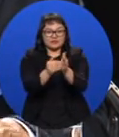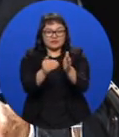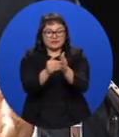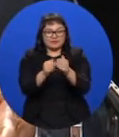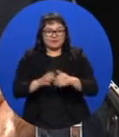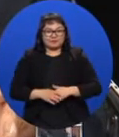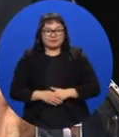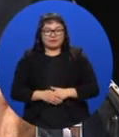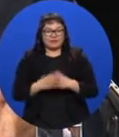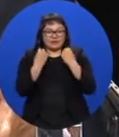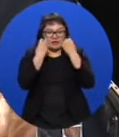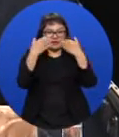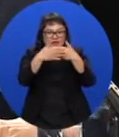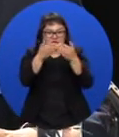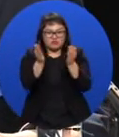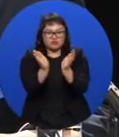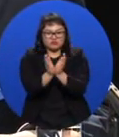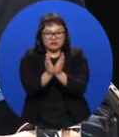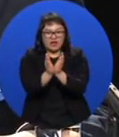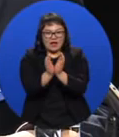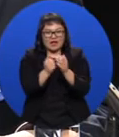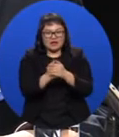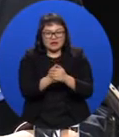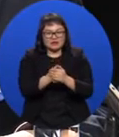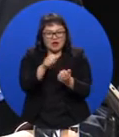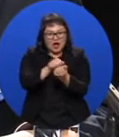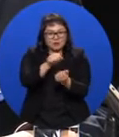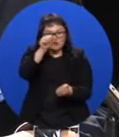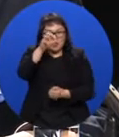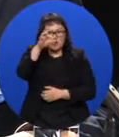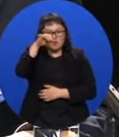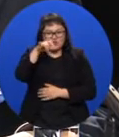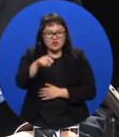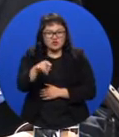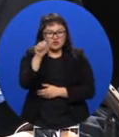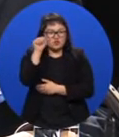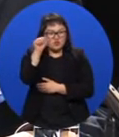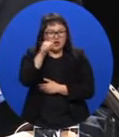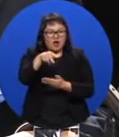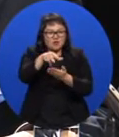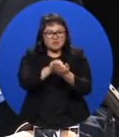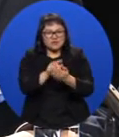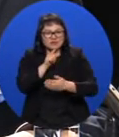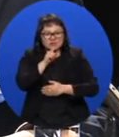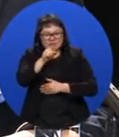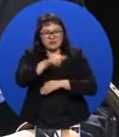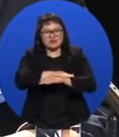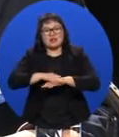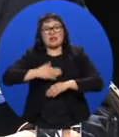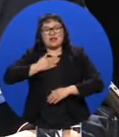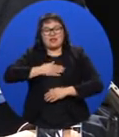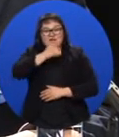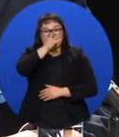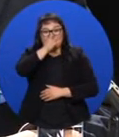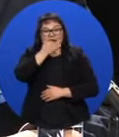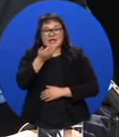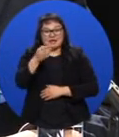뒤에 새누리당 도당을 앞세워서 뒤에 막 위성곤 후보가 문제를 제기한 줄 잘 알고